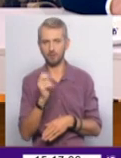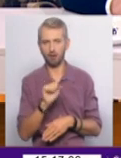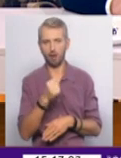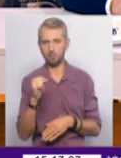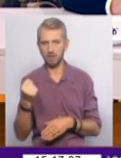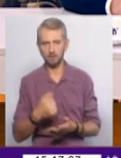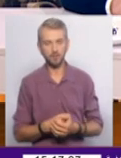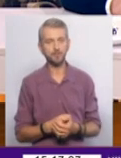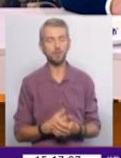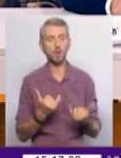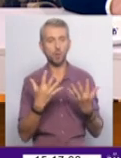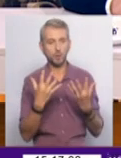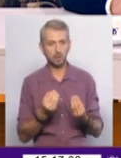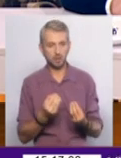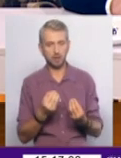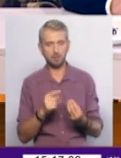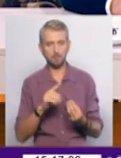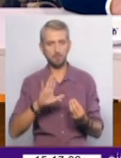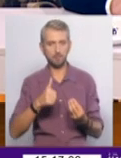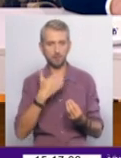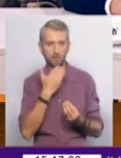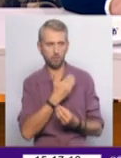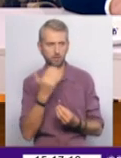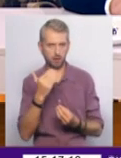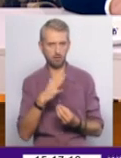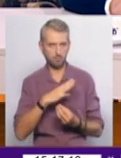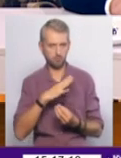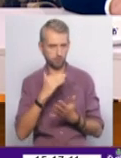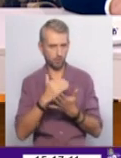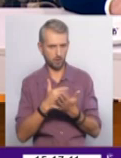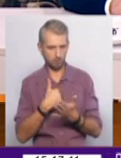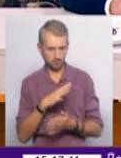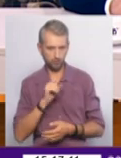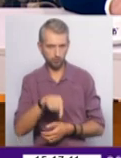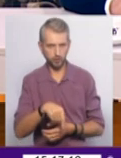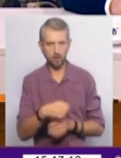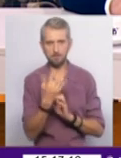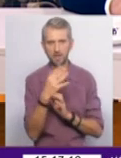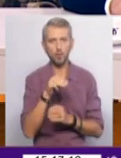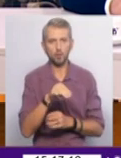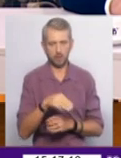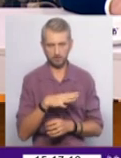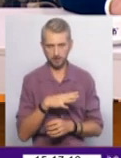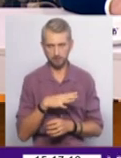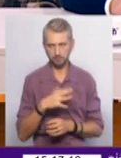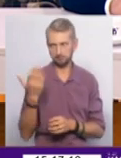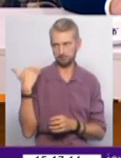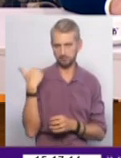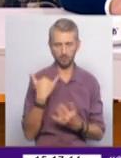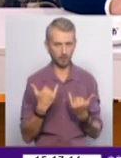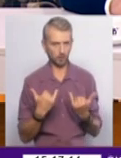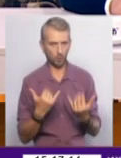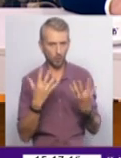останнього з вами ефіру, який відбувався, якщо я не помиляюсь, 15 травня. Так. І на сьогоднішній день